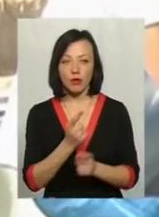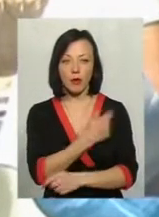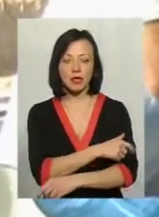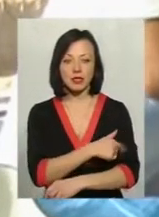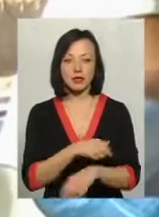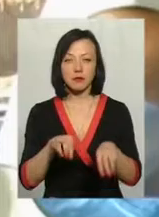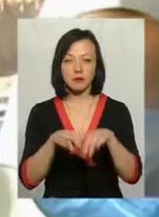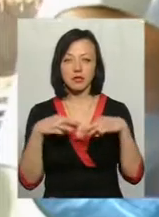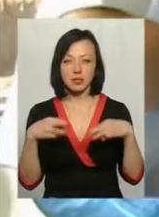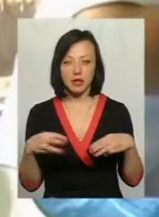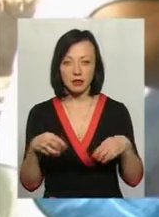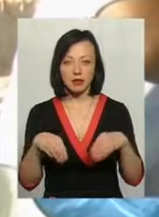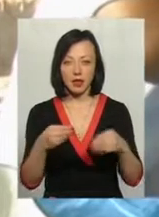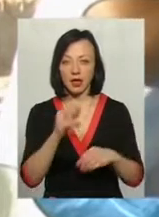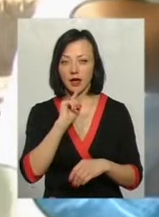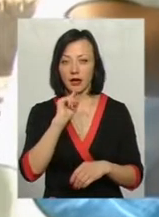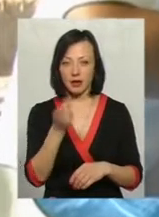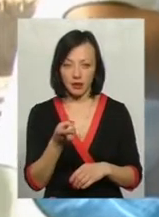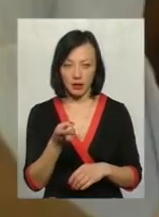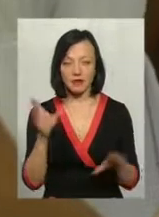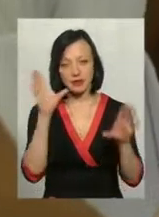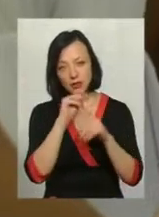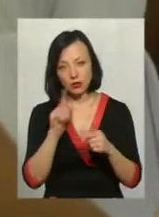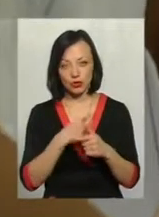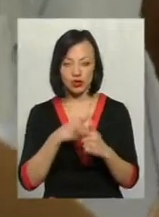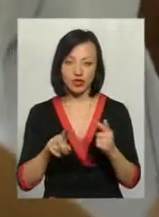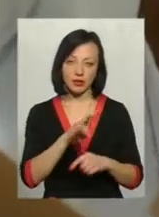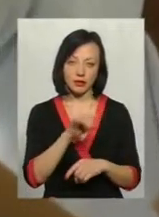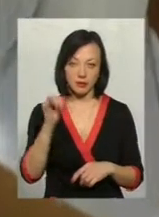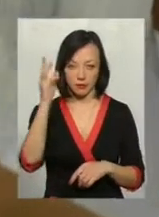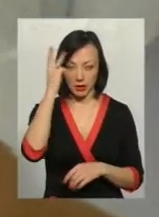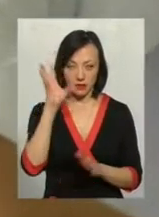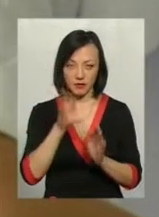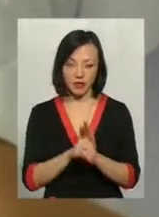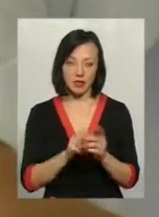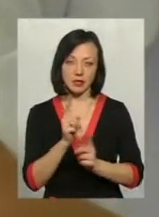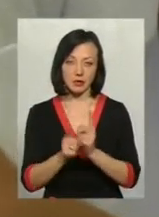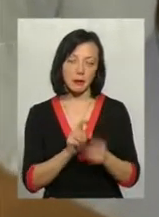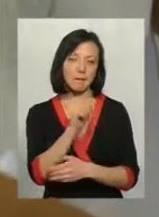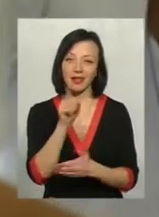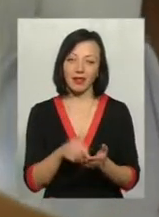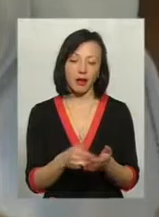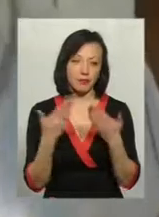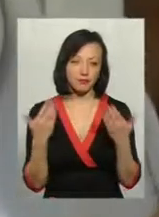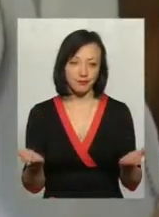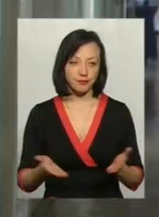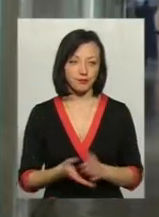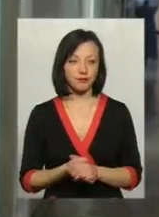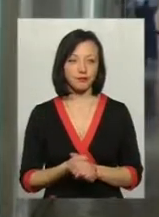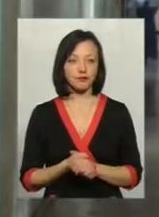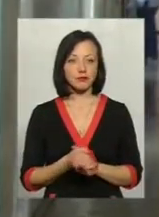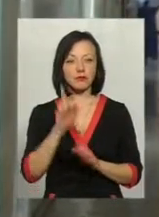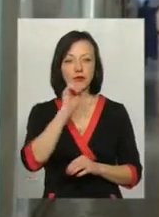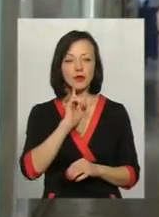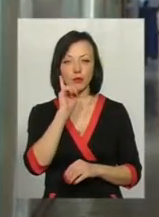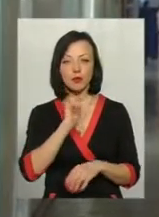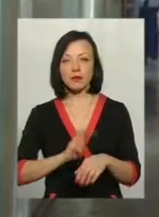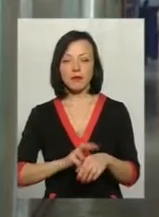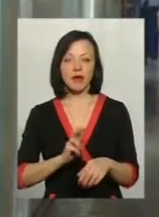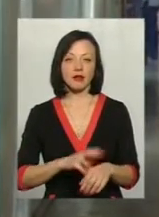медицини міністерство відводить один рік. Встигнуть чи ні на Хмельниччині втілити усі зміни, питання залишається відкритим. Поки що